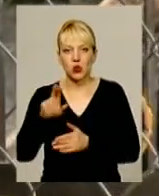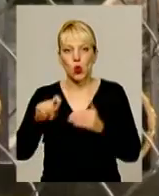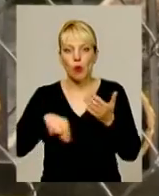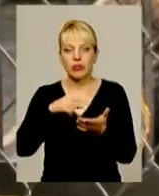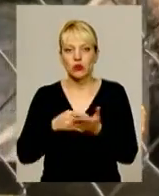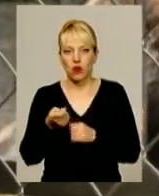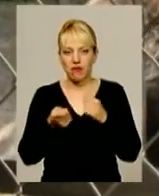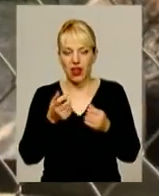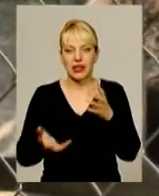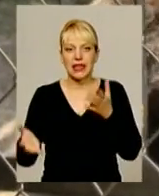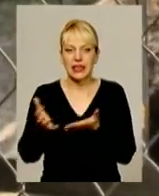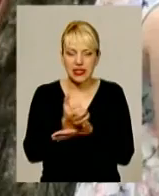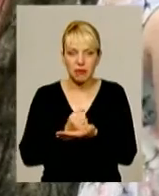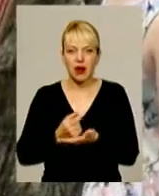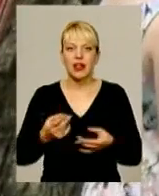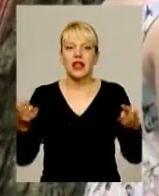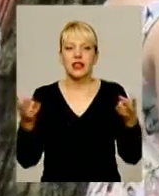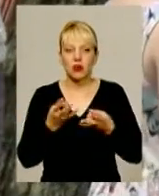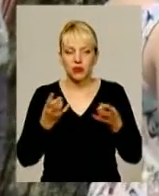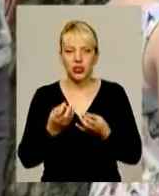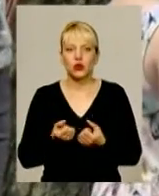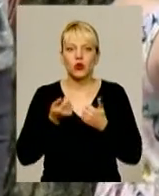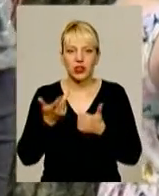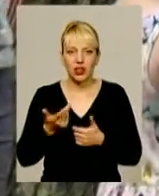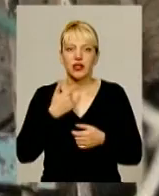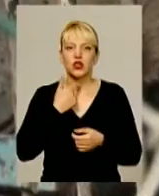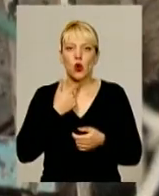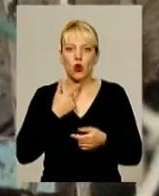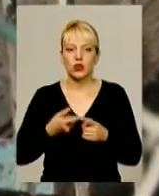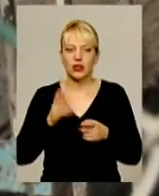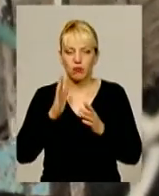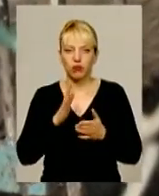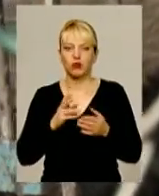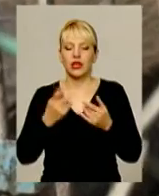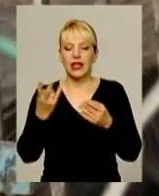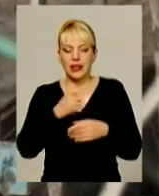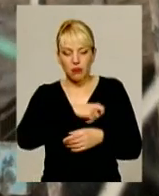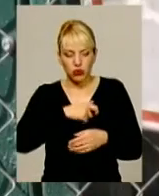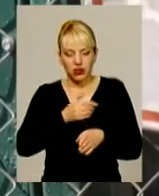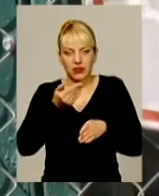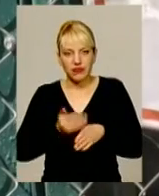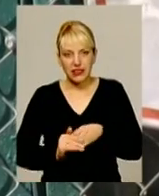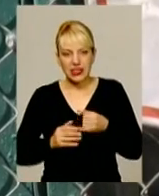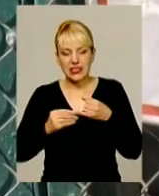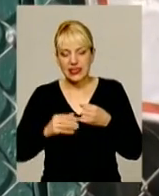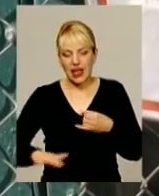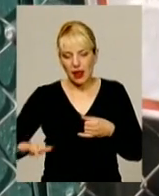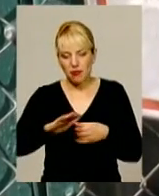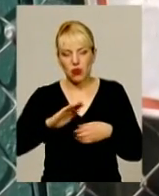голосів. Тож, тепер депутати мають виділити земельну ділянку під звіринець. Досі на екзотичних тварин можна було подивитися в парку імені